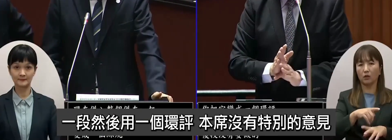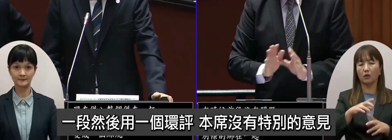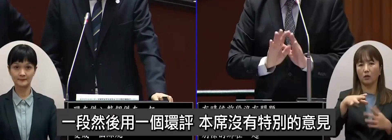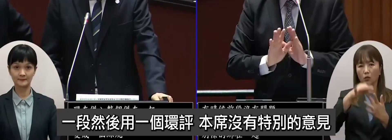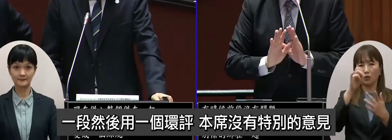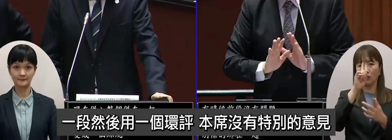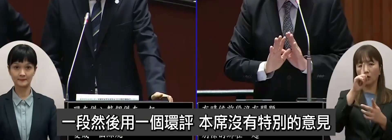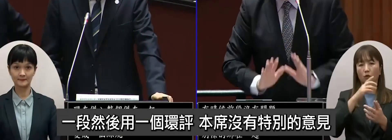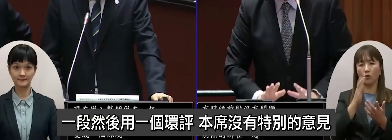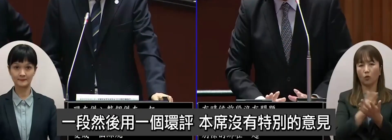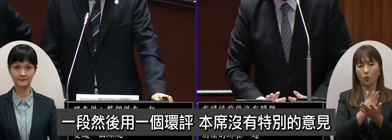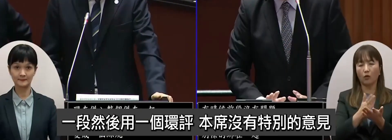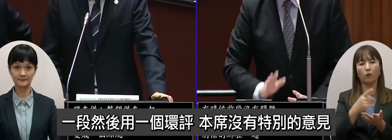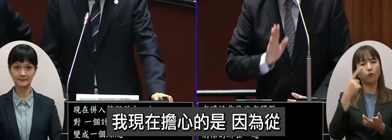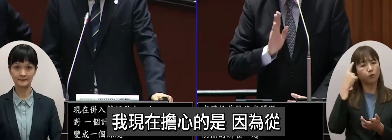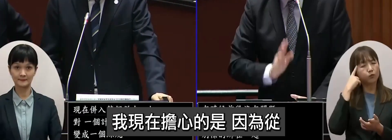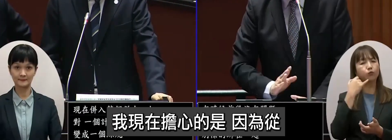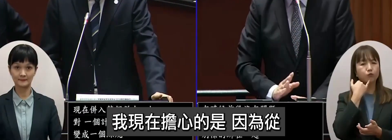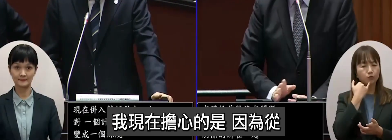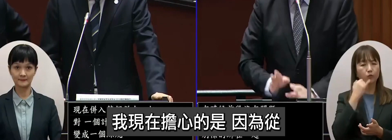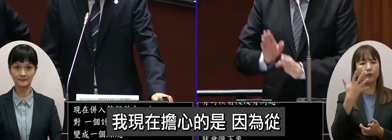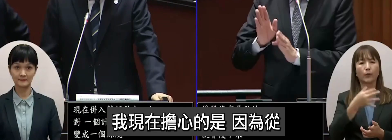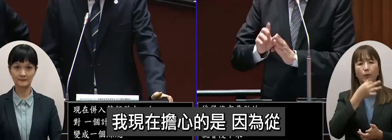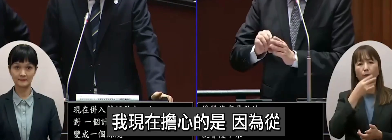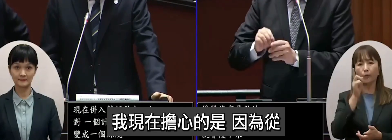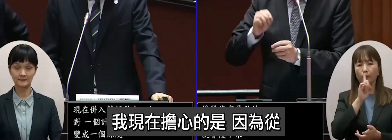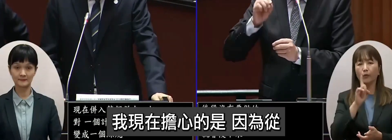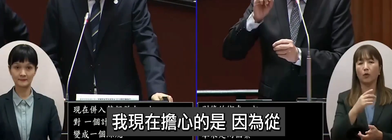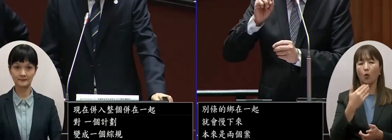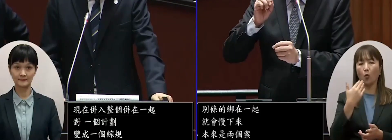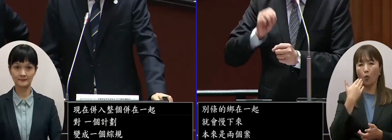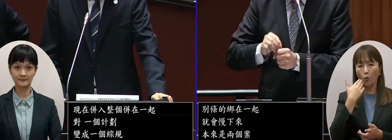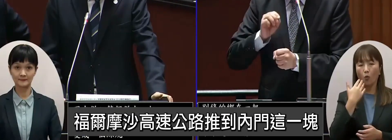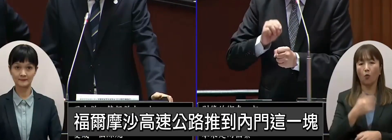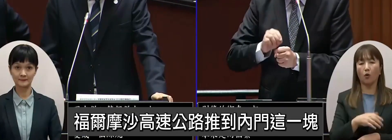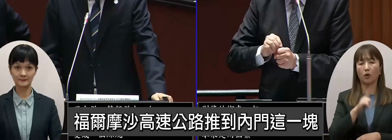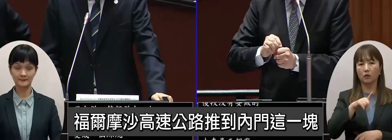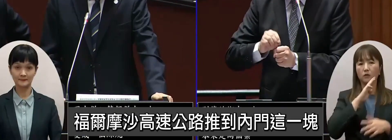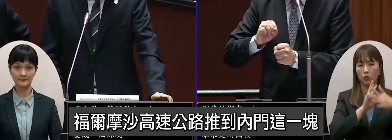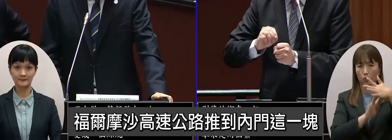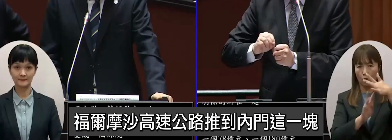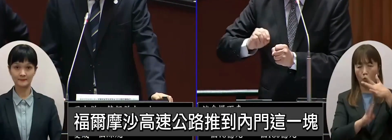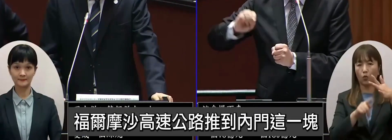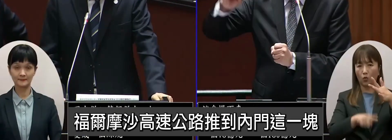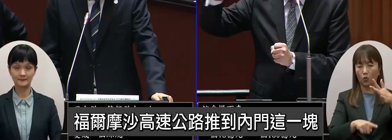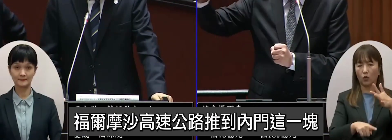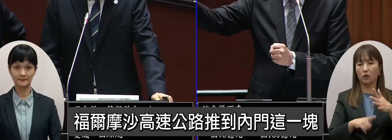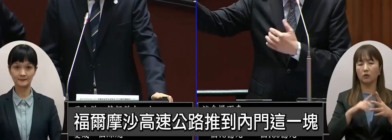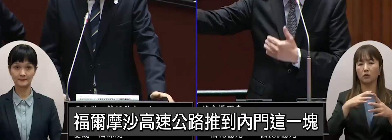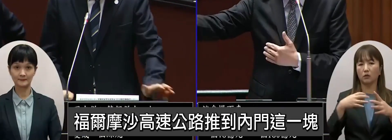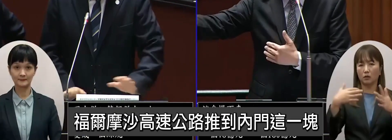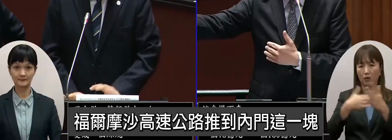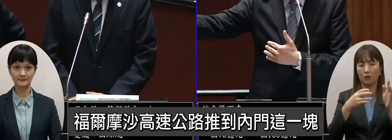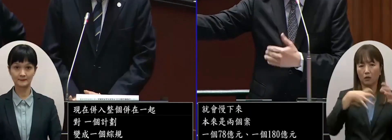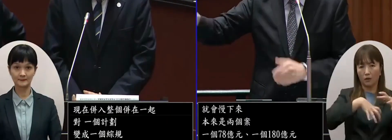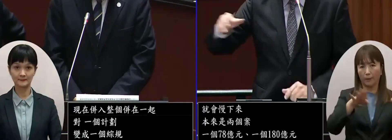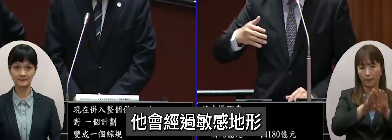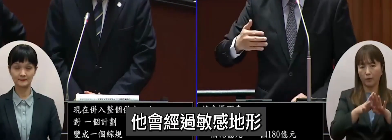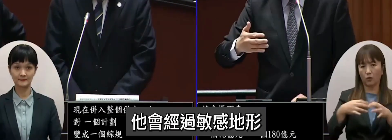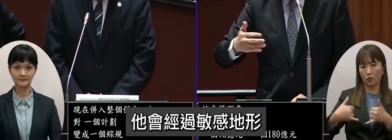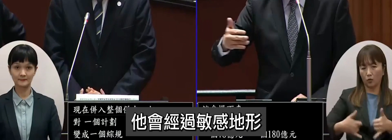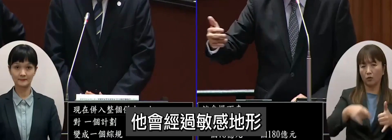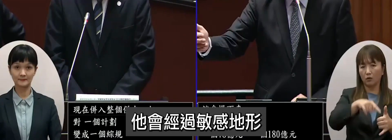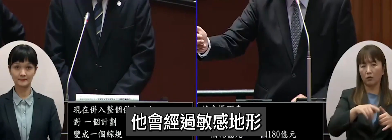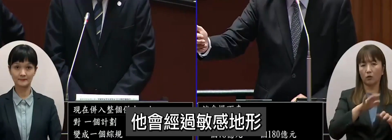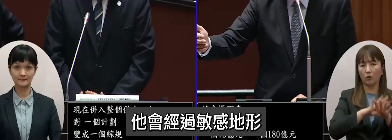评，本席没有特别意见，但我现在担心的是，因为从福尔摩沙高速公路推到内门这一块呢，它